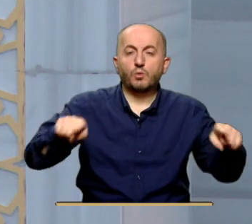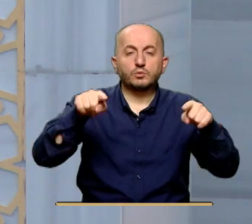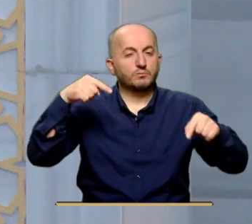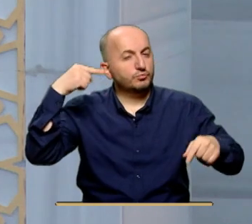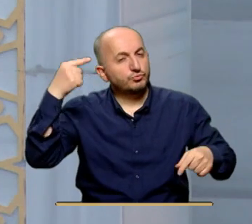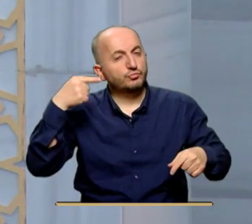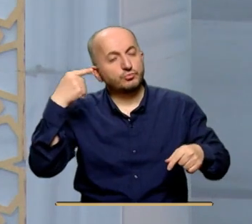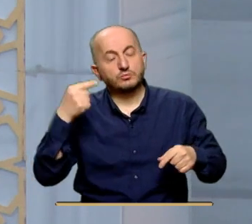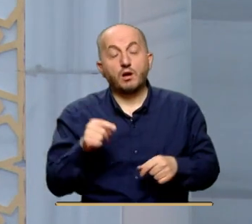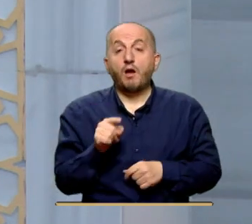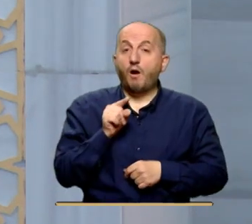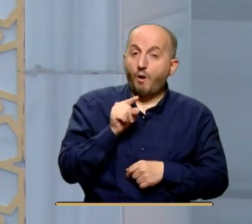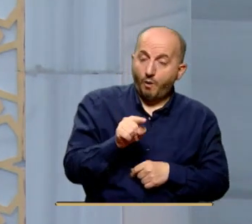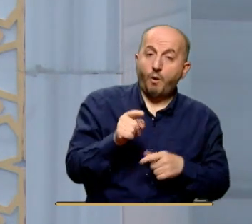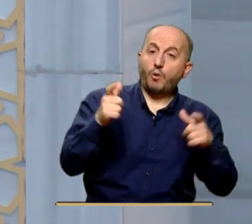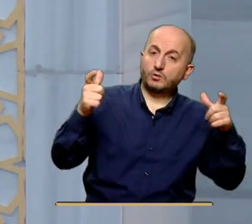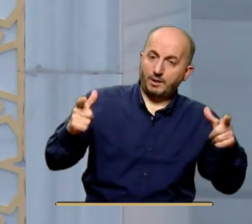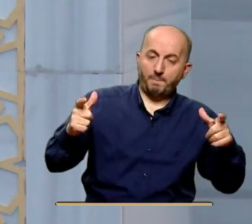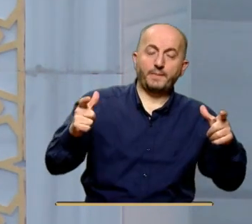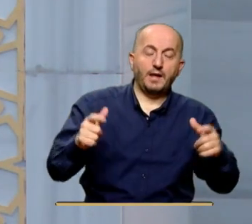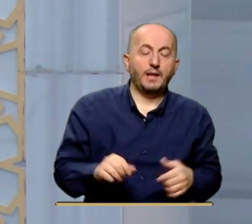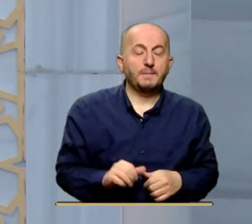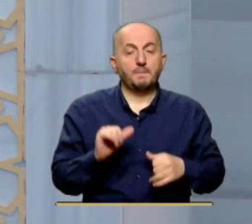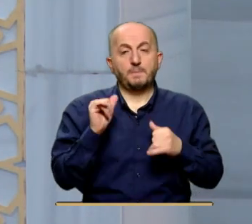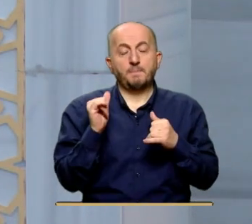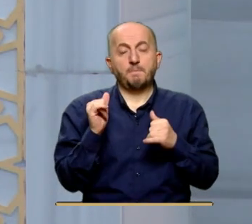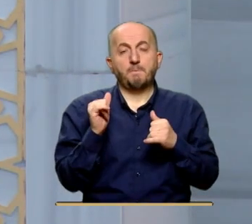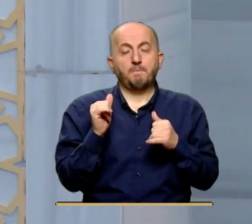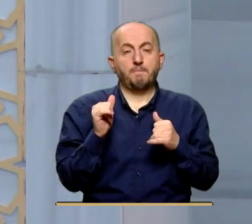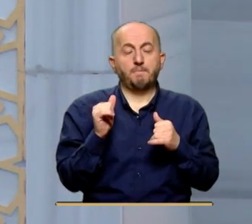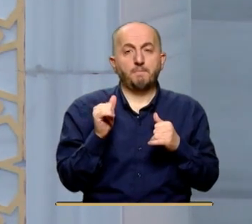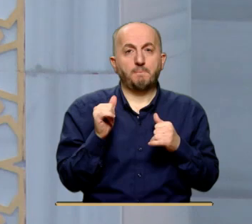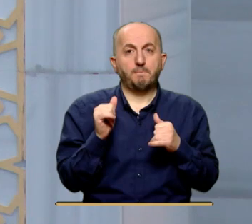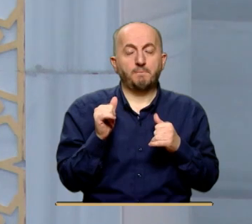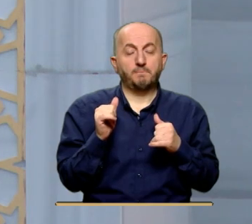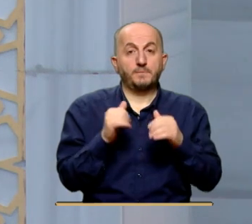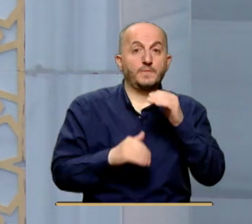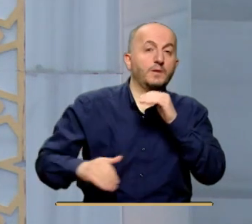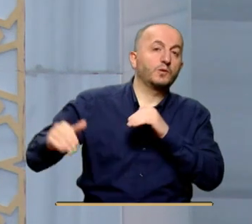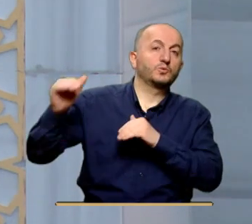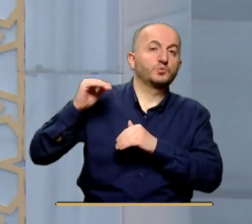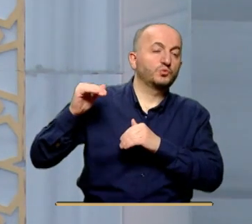ki, işte o ortamda değerli kardeşlerim, yüce